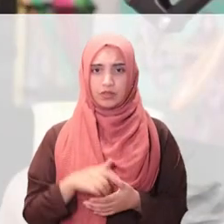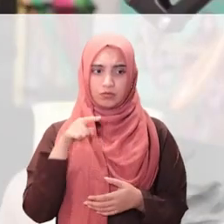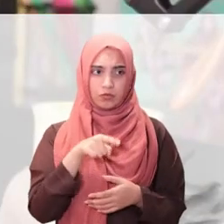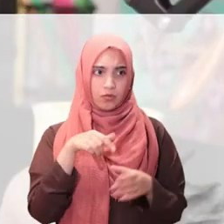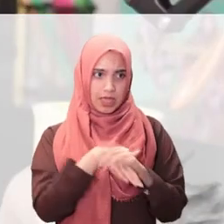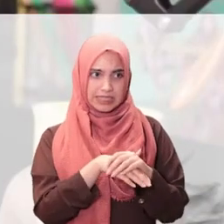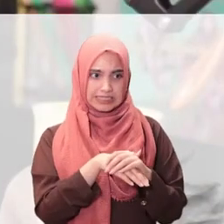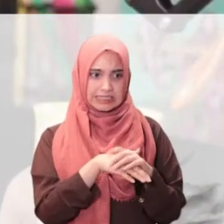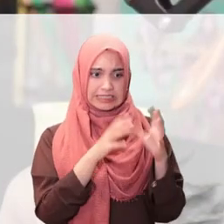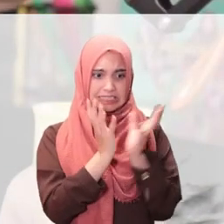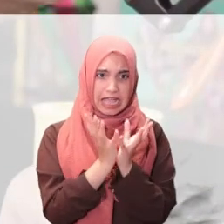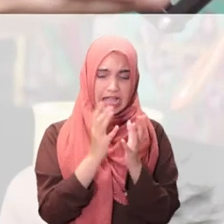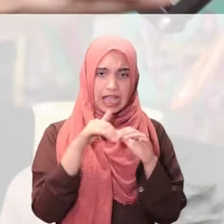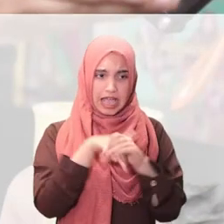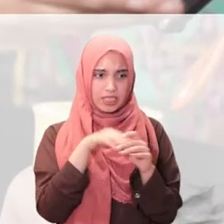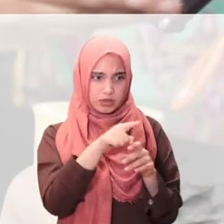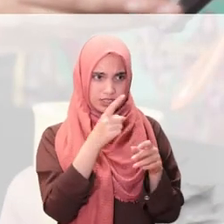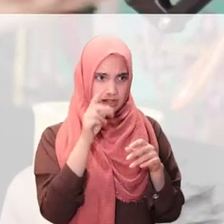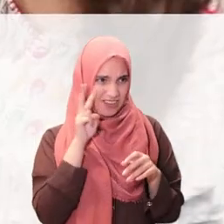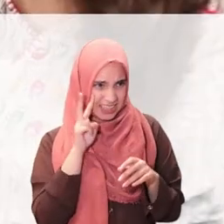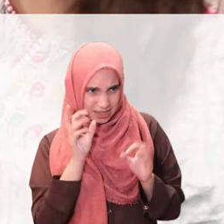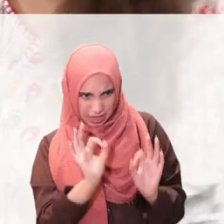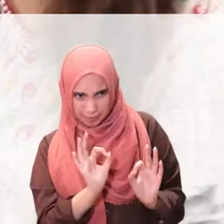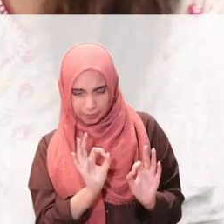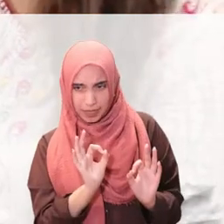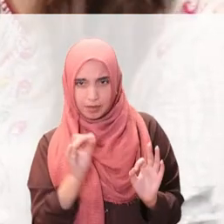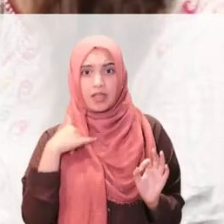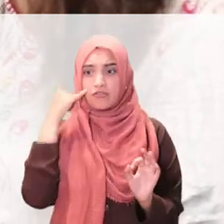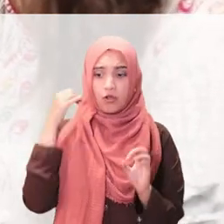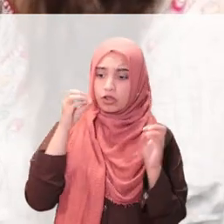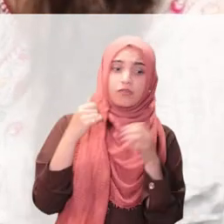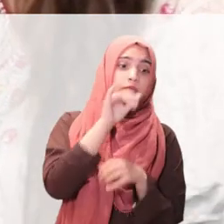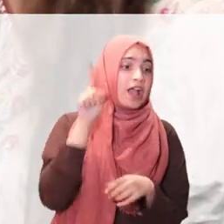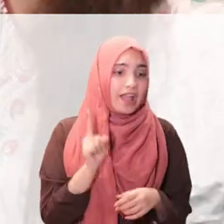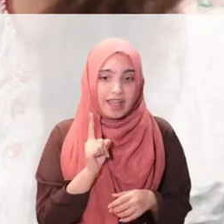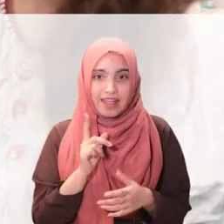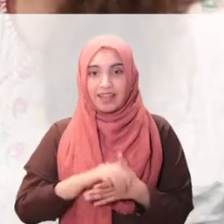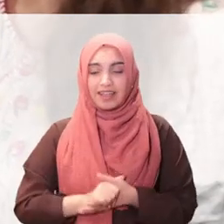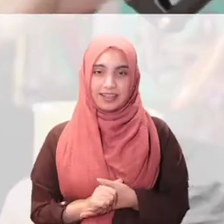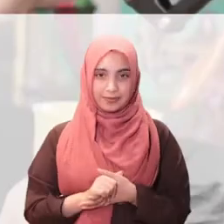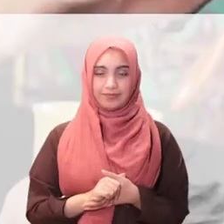कि इस सब्जी कम 108 उन्हें चेक योर वेब डिशनरी एप ओं आईफोन 4s